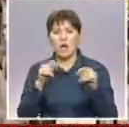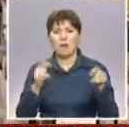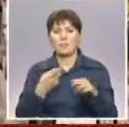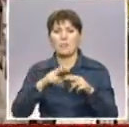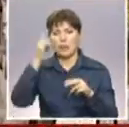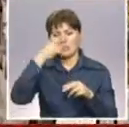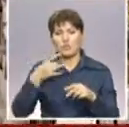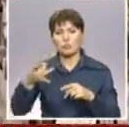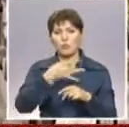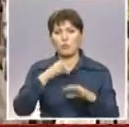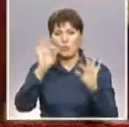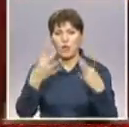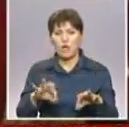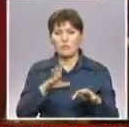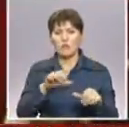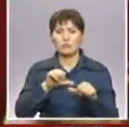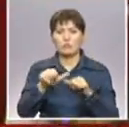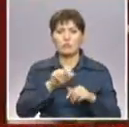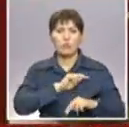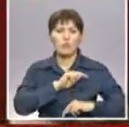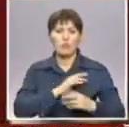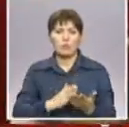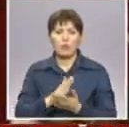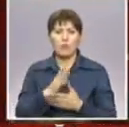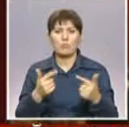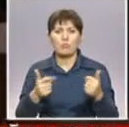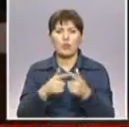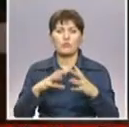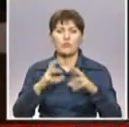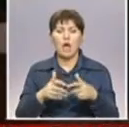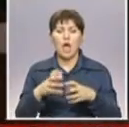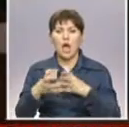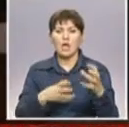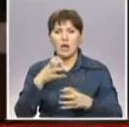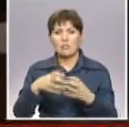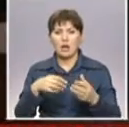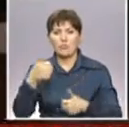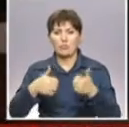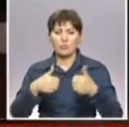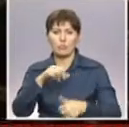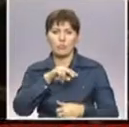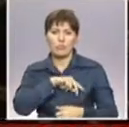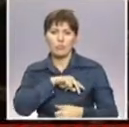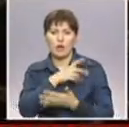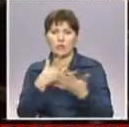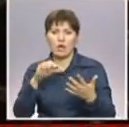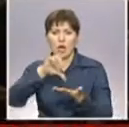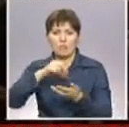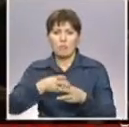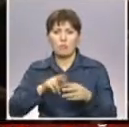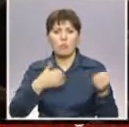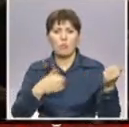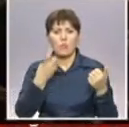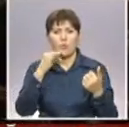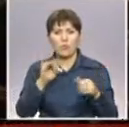Қазақстан Республикасының өнеріне ерен еңбек сіңірген ұжыммен дүниежүзілік және халықаралық байқаулардың жүлдегерлері қатысты. Күмбірлеген күйдің